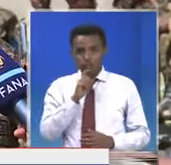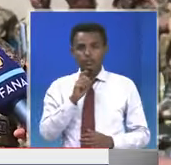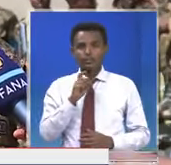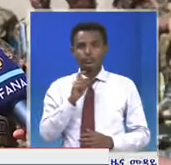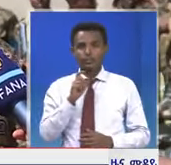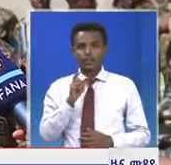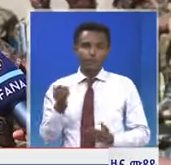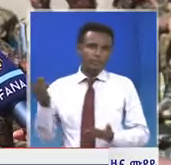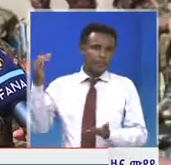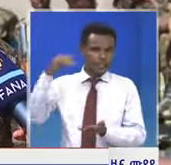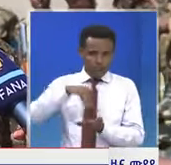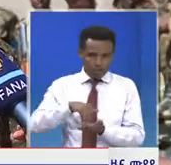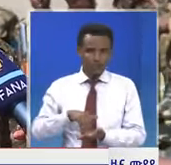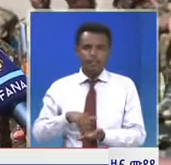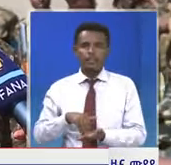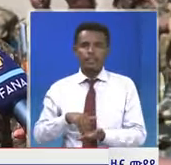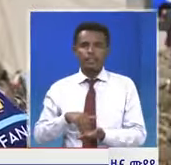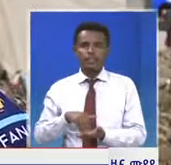በድጋሜ